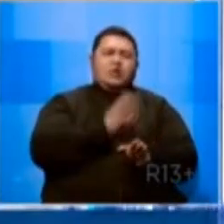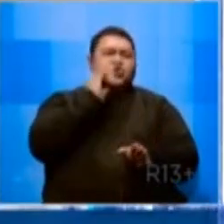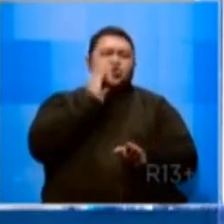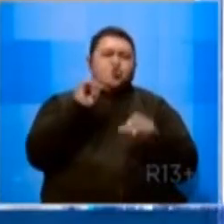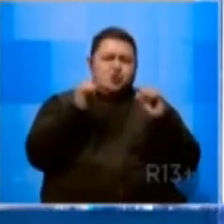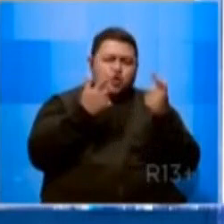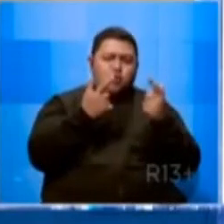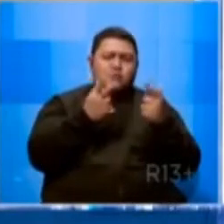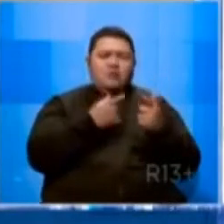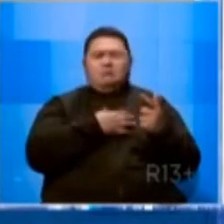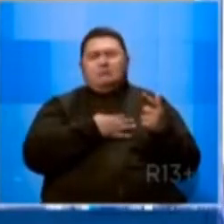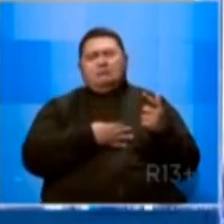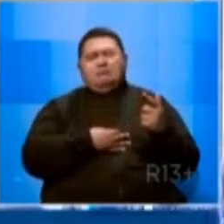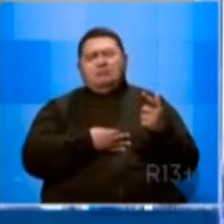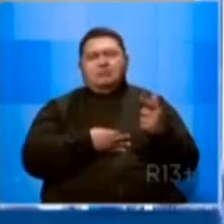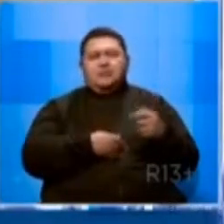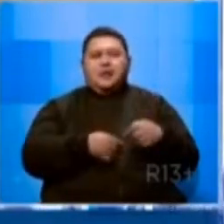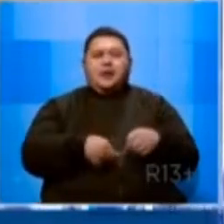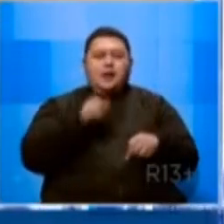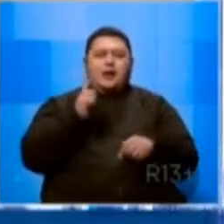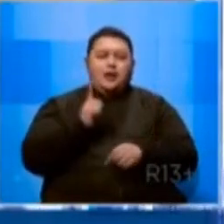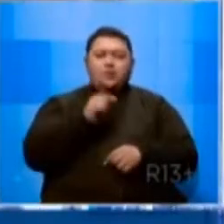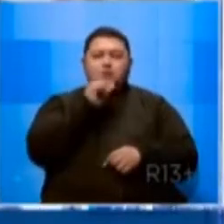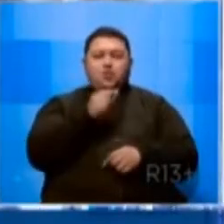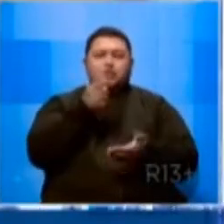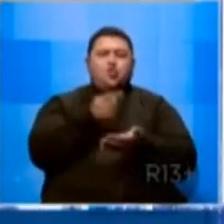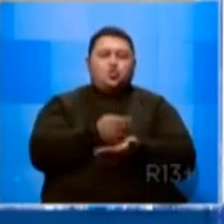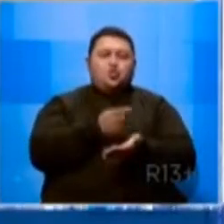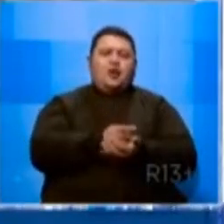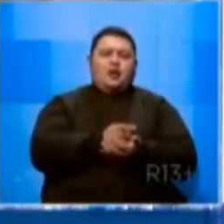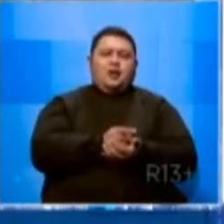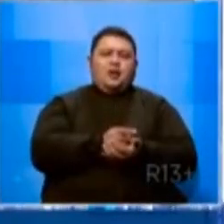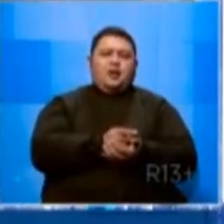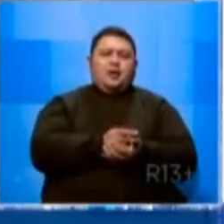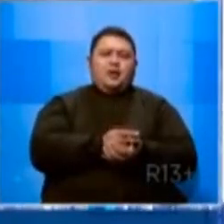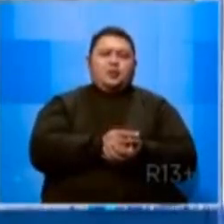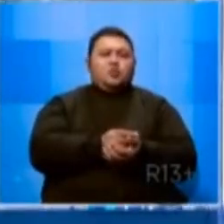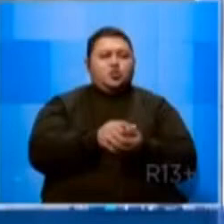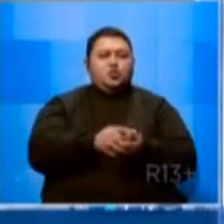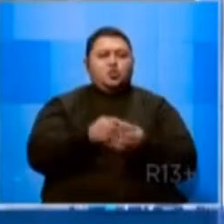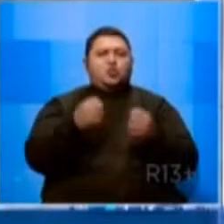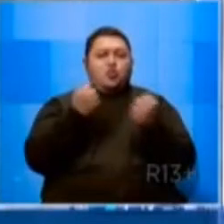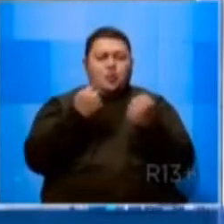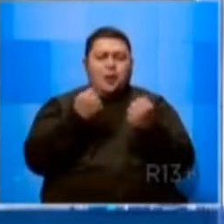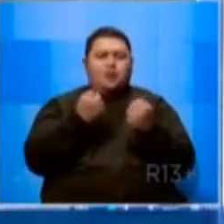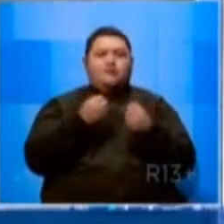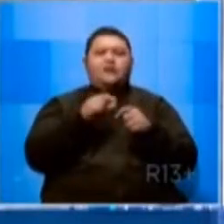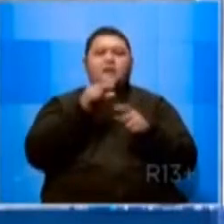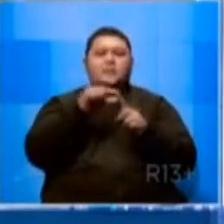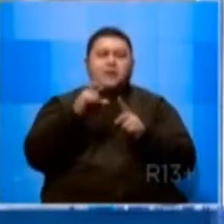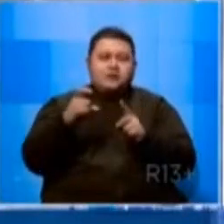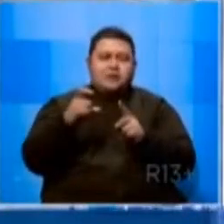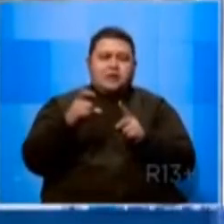sangat prihatin kemudian ketika ada tuntutan terhadap kuat Ma'ruf Putri Candrawati